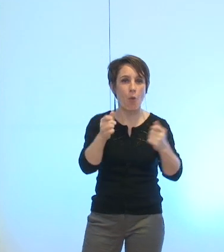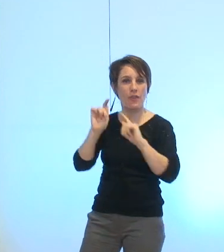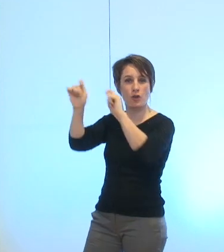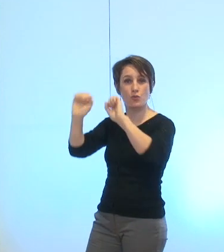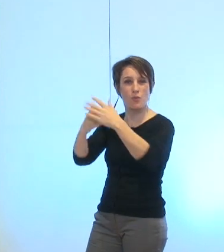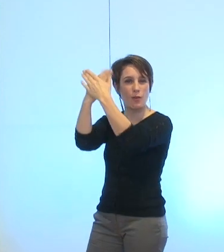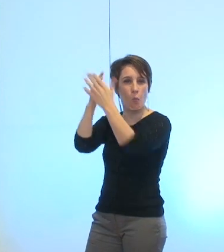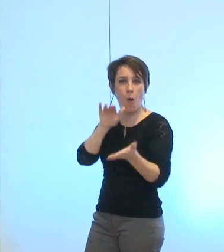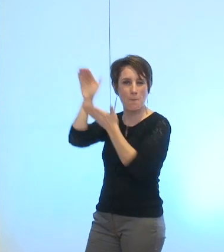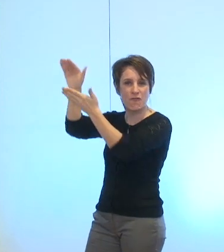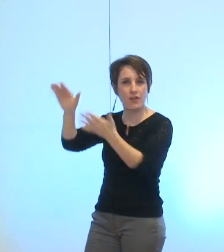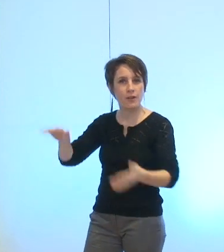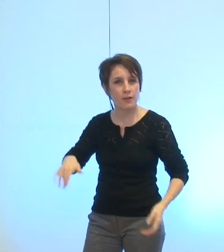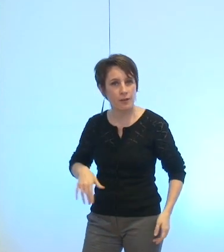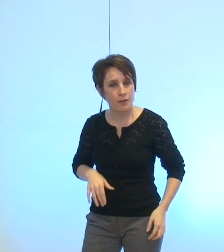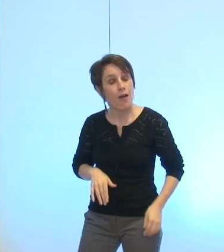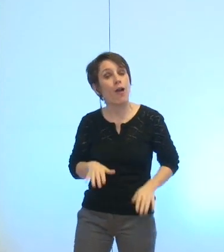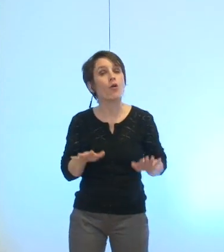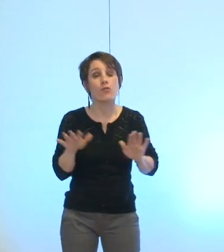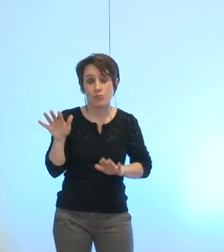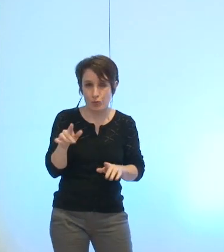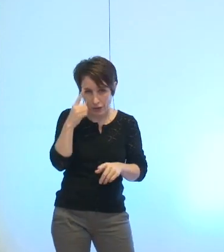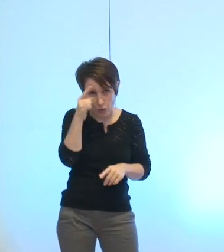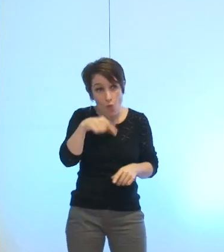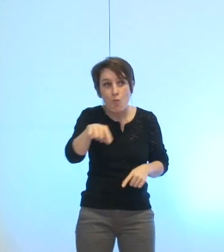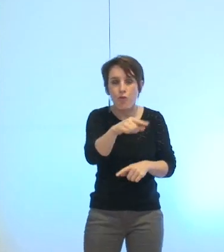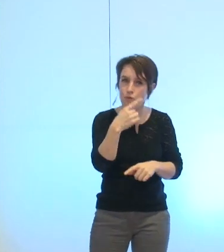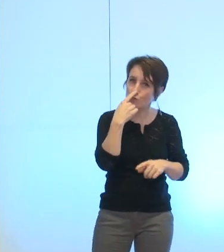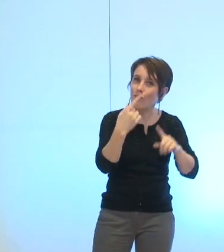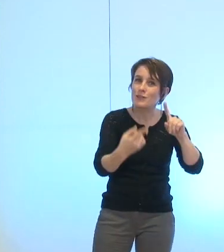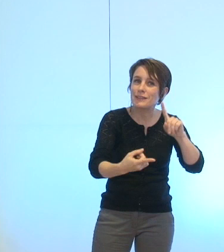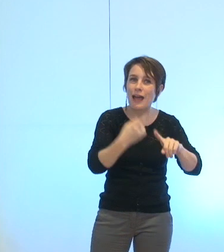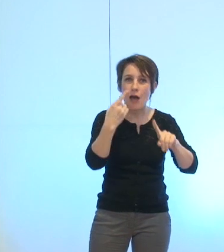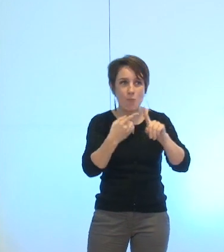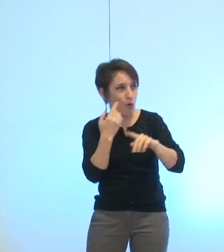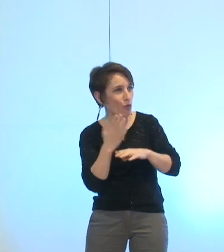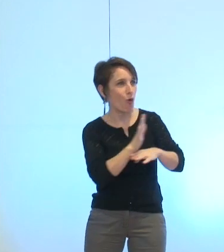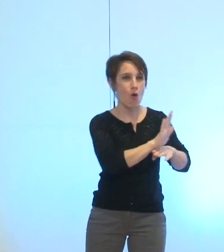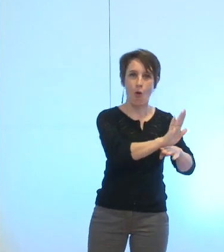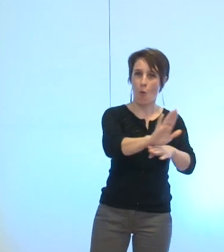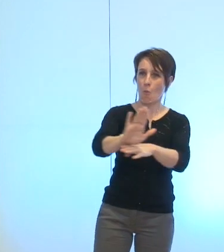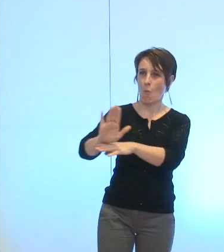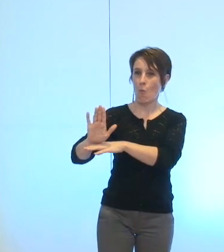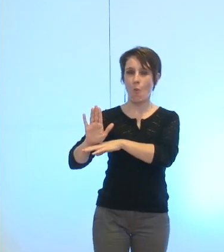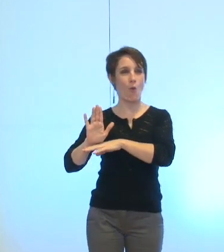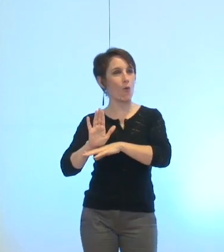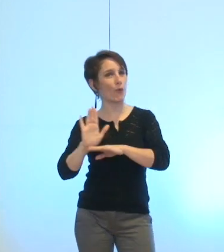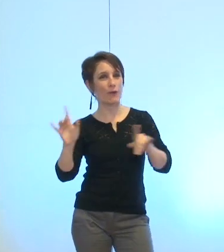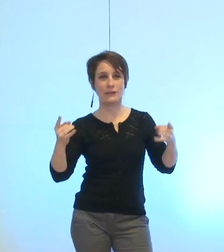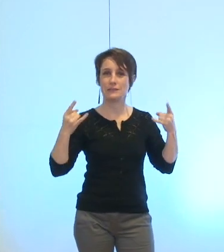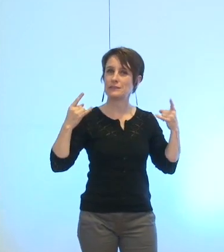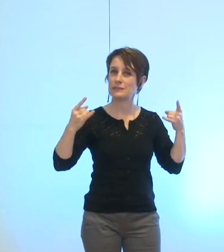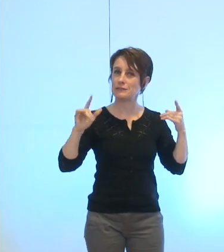mais sans doute que c'était important pour vous de montrer que au-delà de ce que vous avez fait par ailleurs et on y